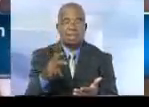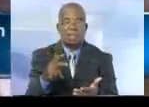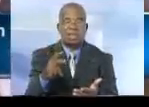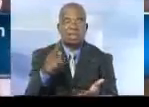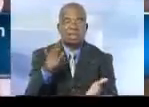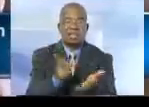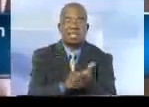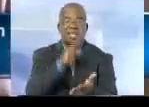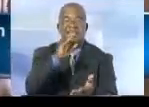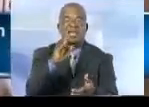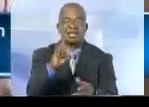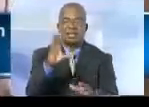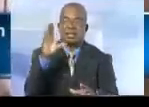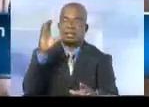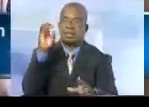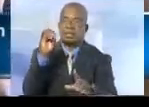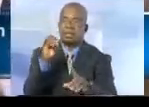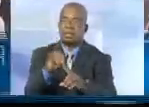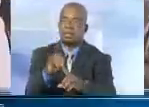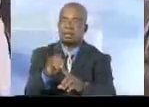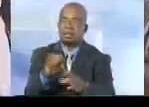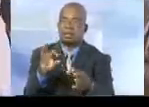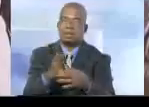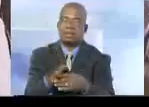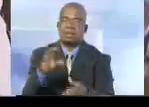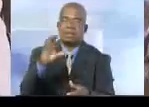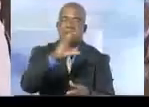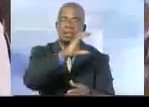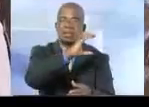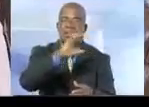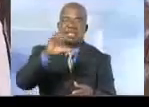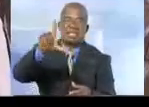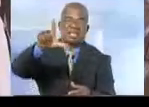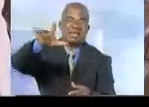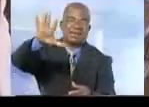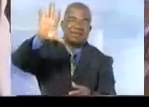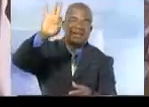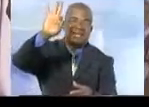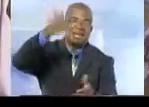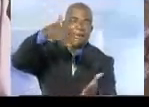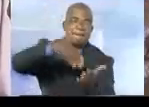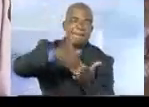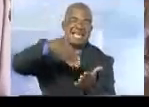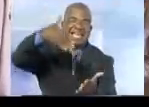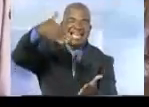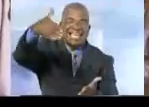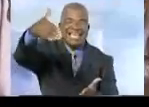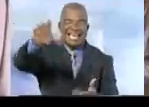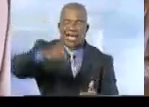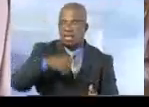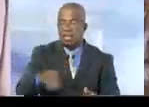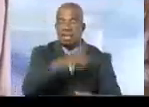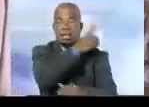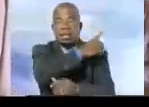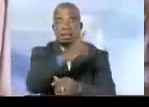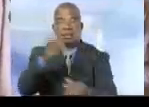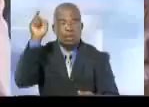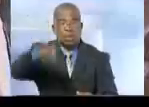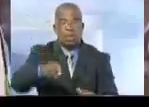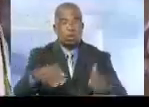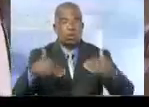des objectifs de 129 milliards qui nous ont été demandés. Alors nous allons faire tout notre